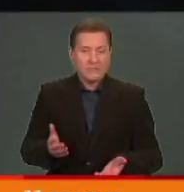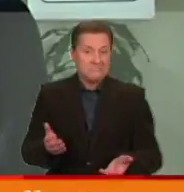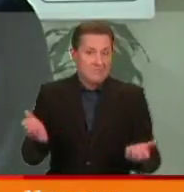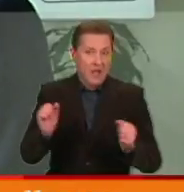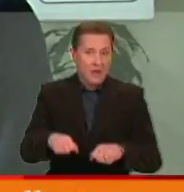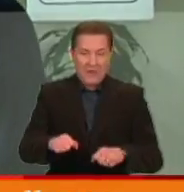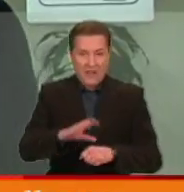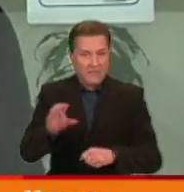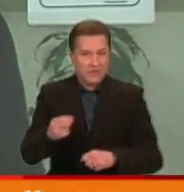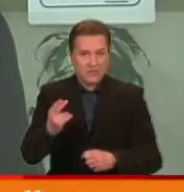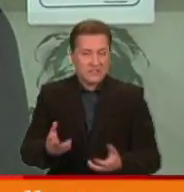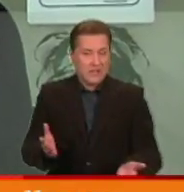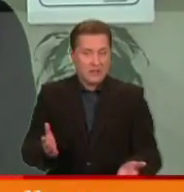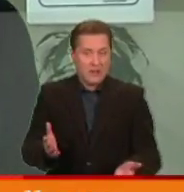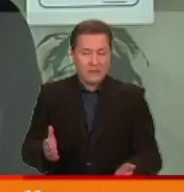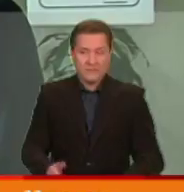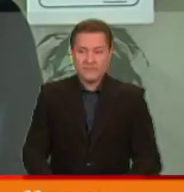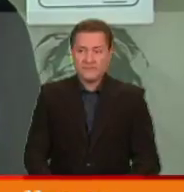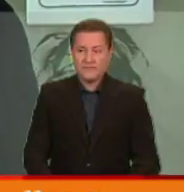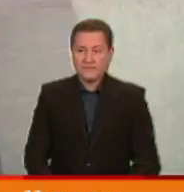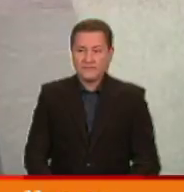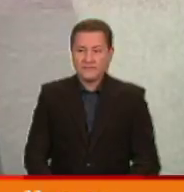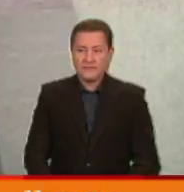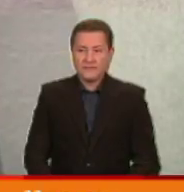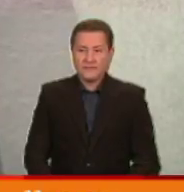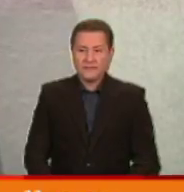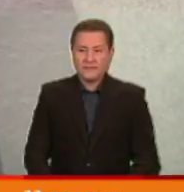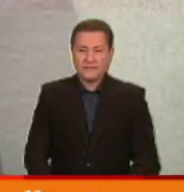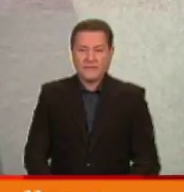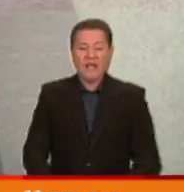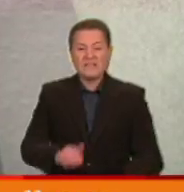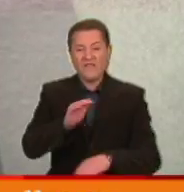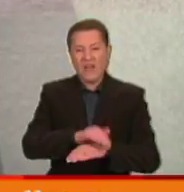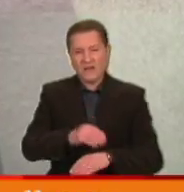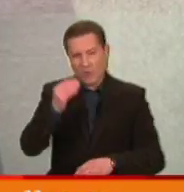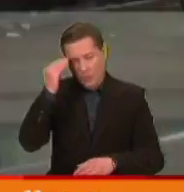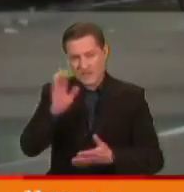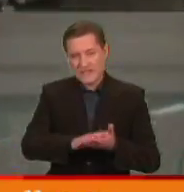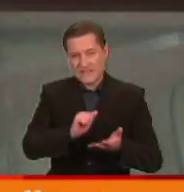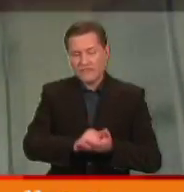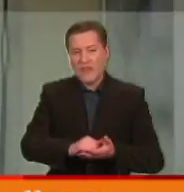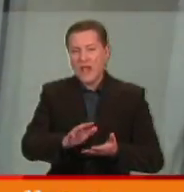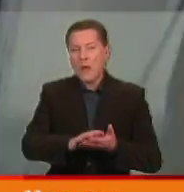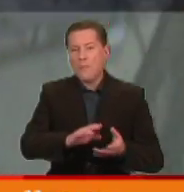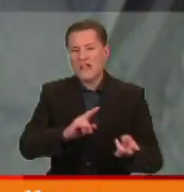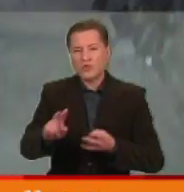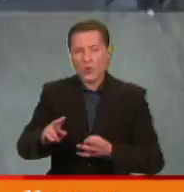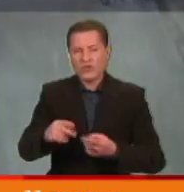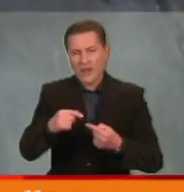ограбления таким способом не заходит в банк. За фактом умисного знищення і пошкодження майна